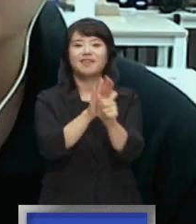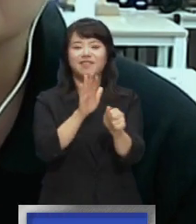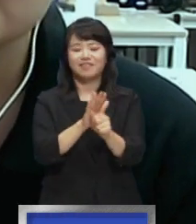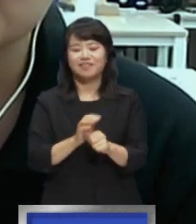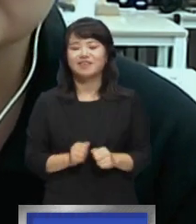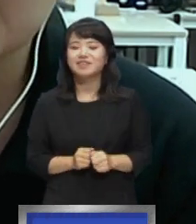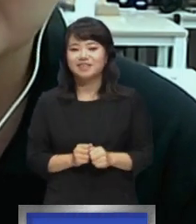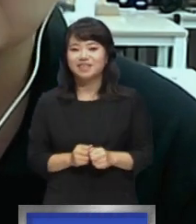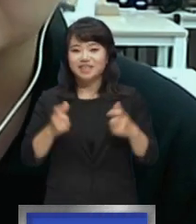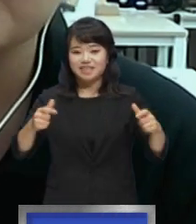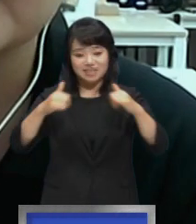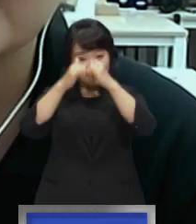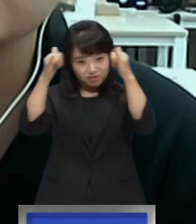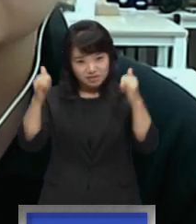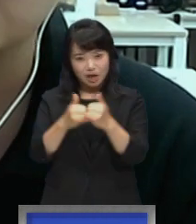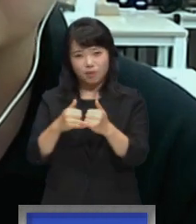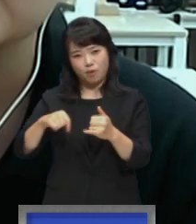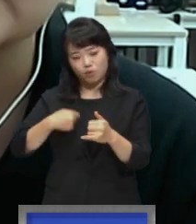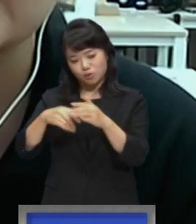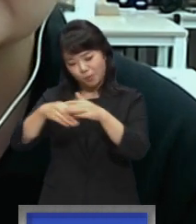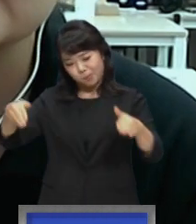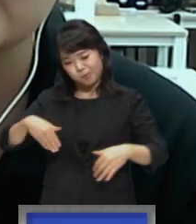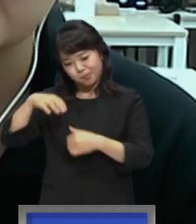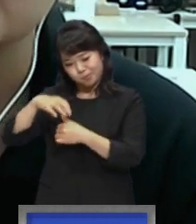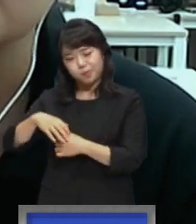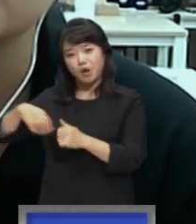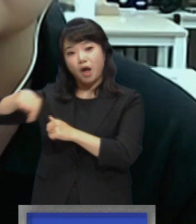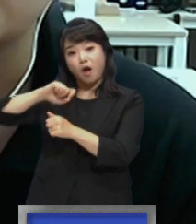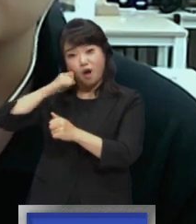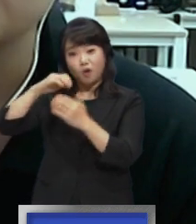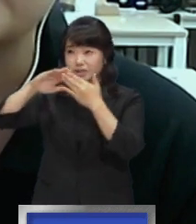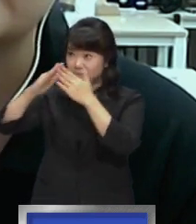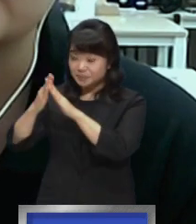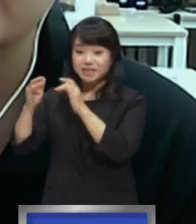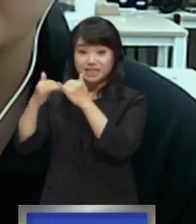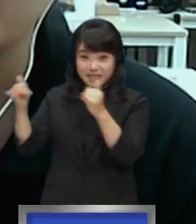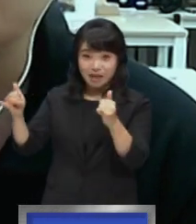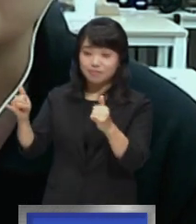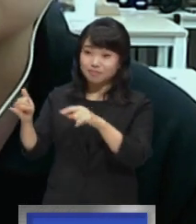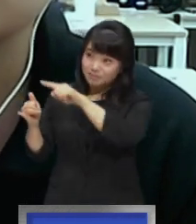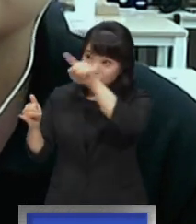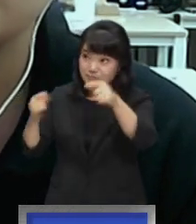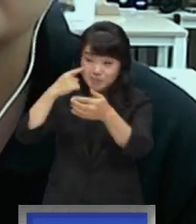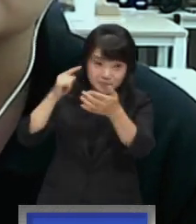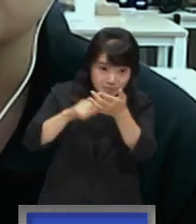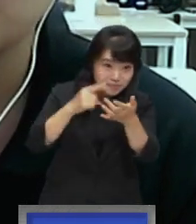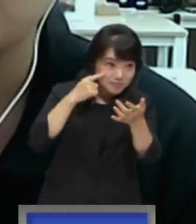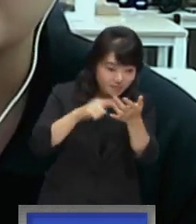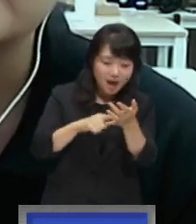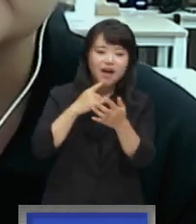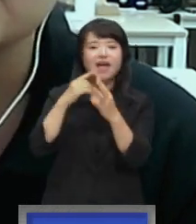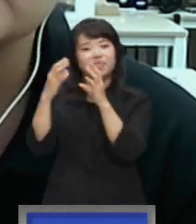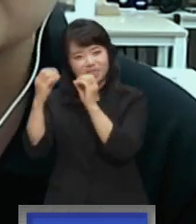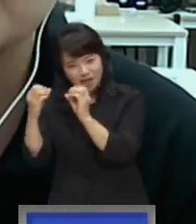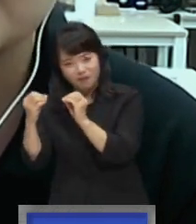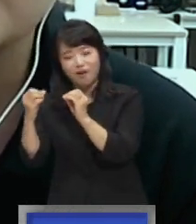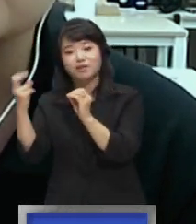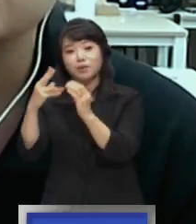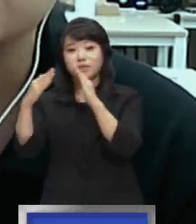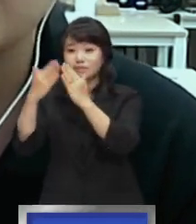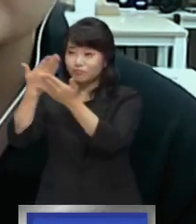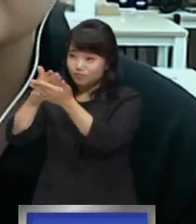있습니다. 지역사회에 고립된 주거복지 사각지대에 있는 주민들께 말동무도 해드리고